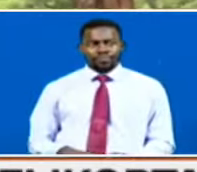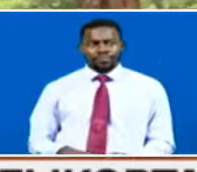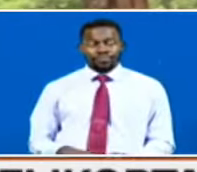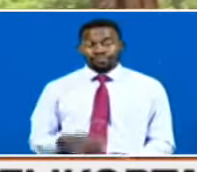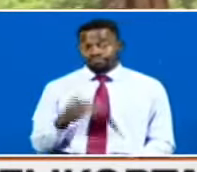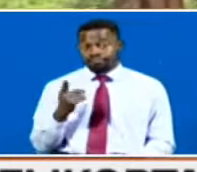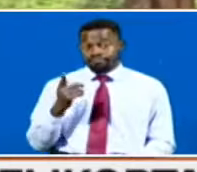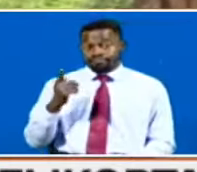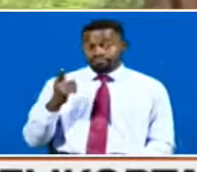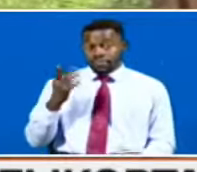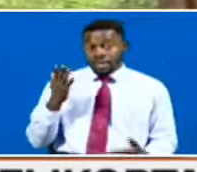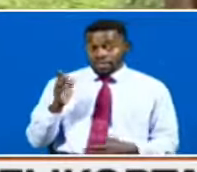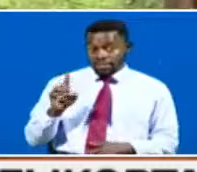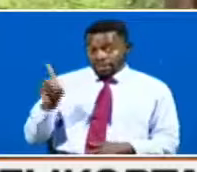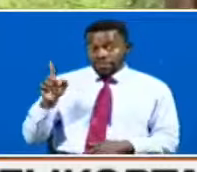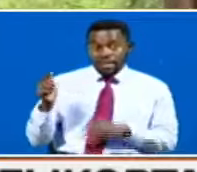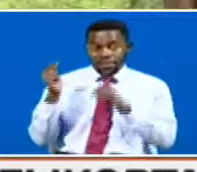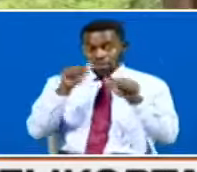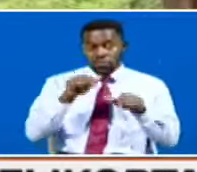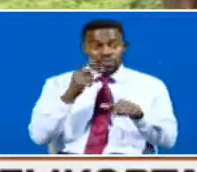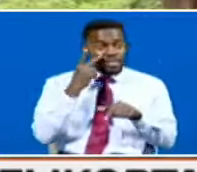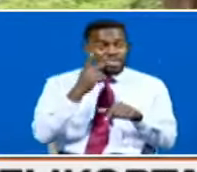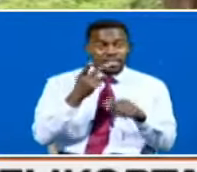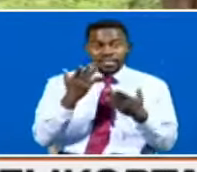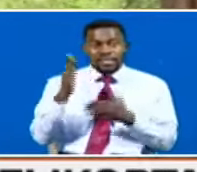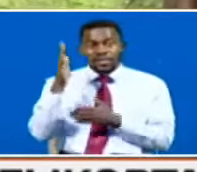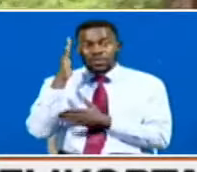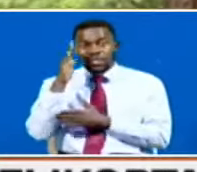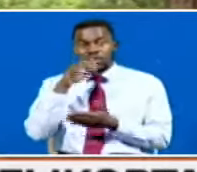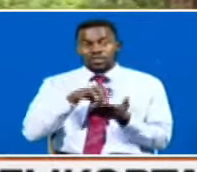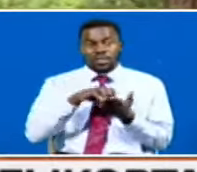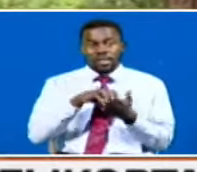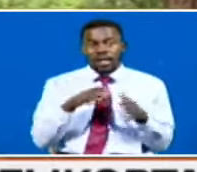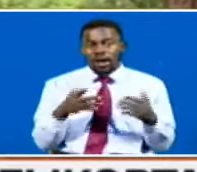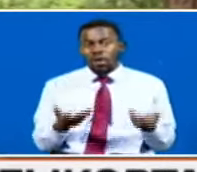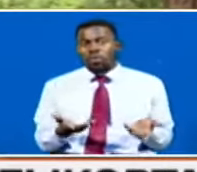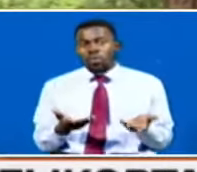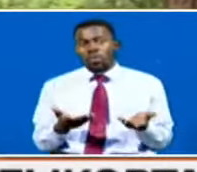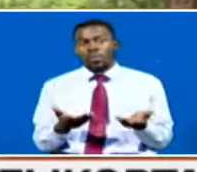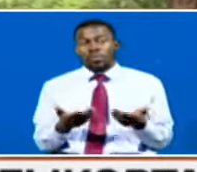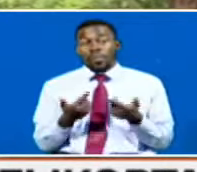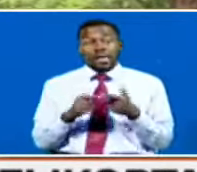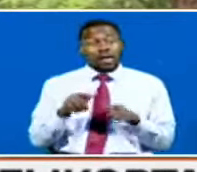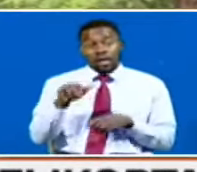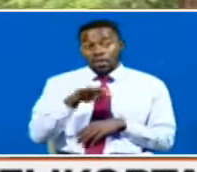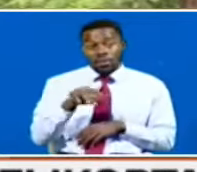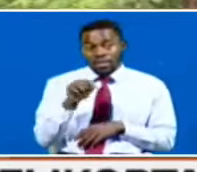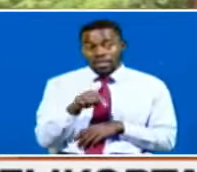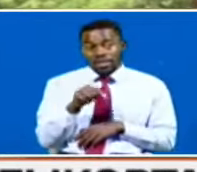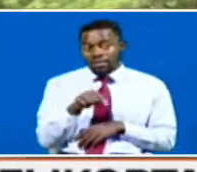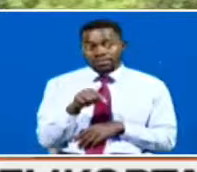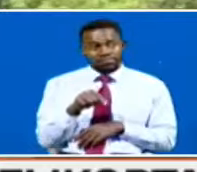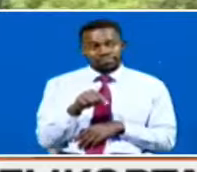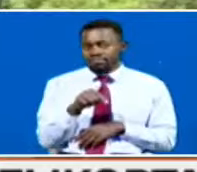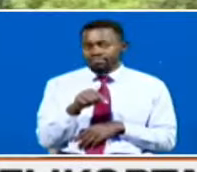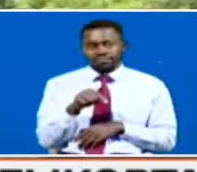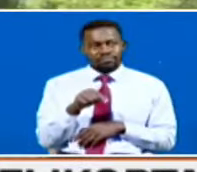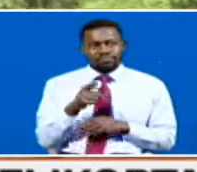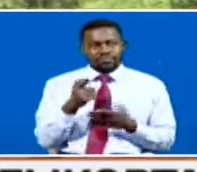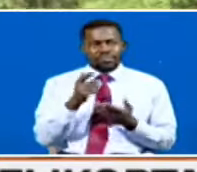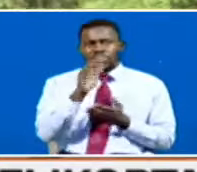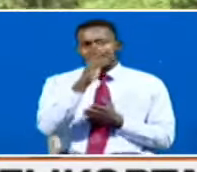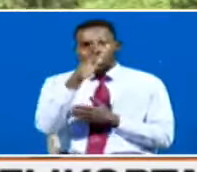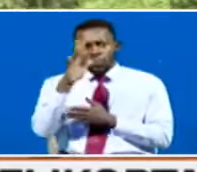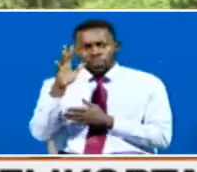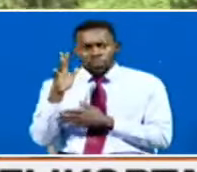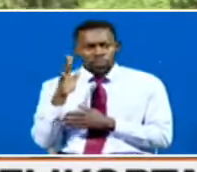hapa kuangalia mambo ya usalama vile iko. Na mpaka saa hii hapa mahali tuko hapa unaona hata kuna mstuni mingi